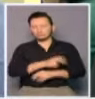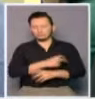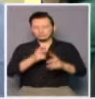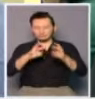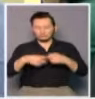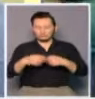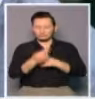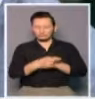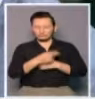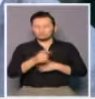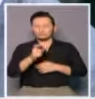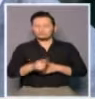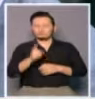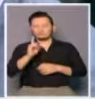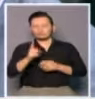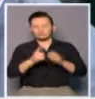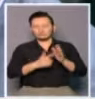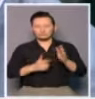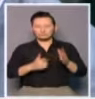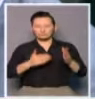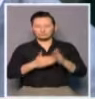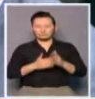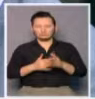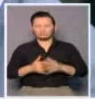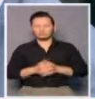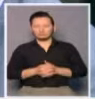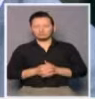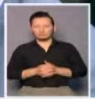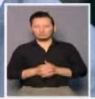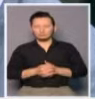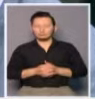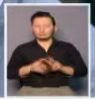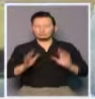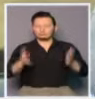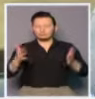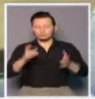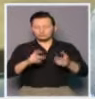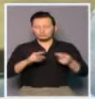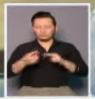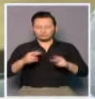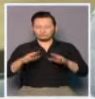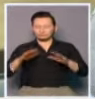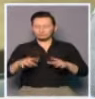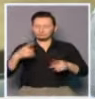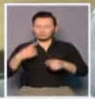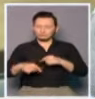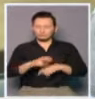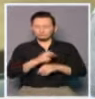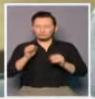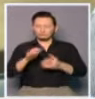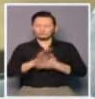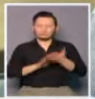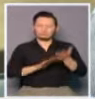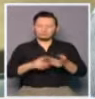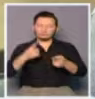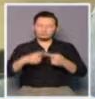и лечения на одного врача, должно быть не более 1700 человек. В случае смены медицинского учреждения человек может обратиться в службу